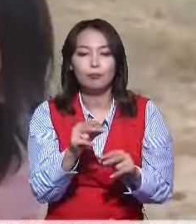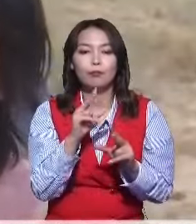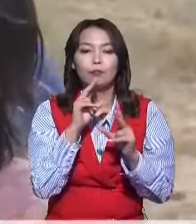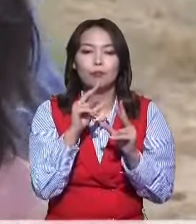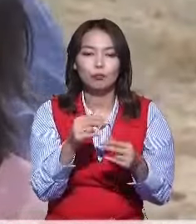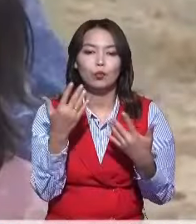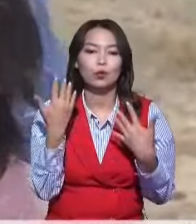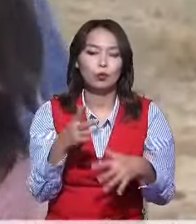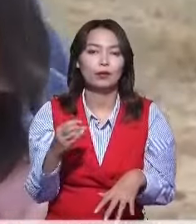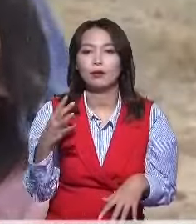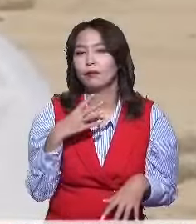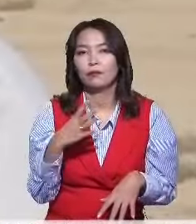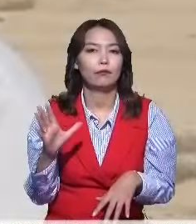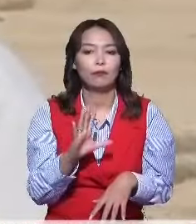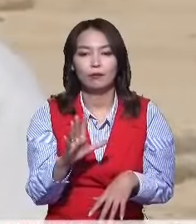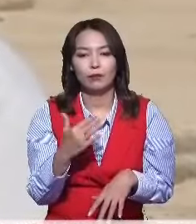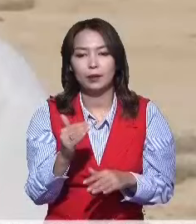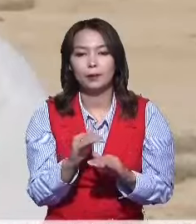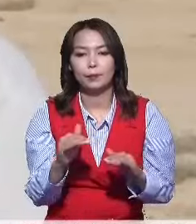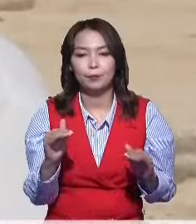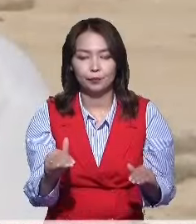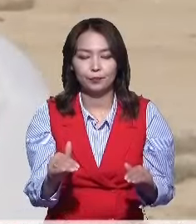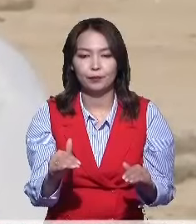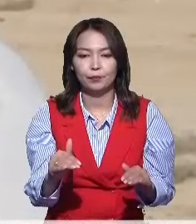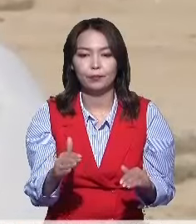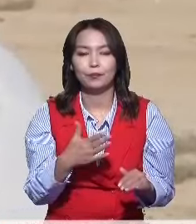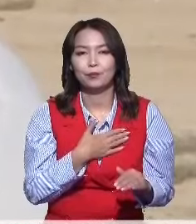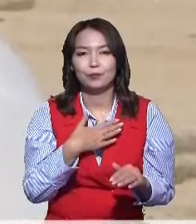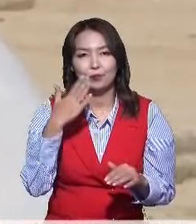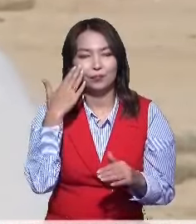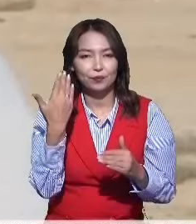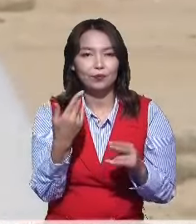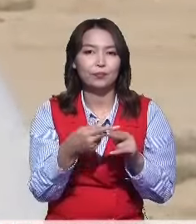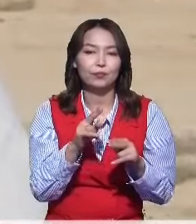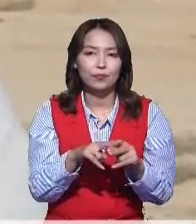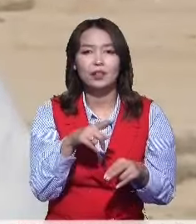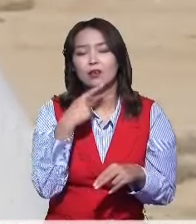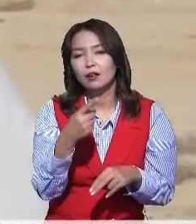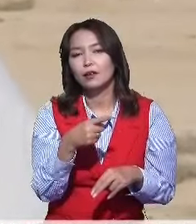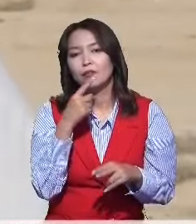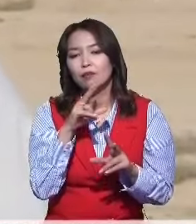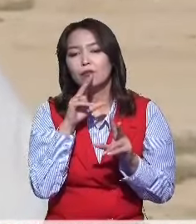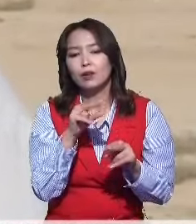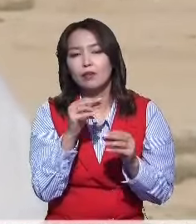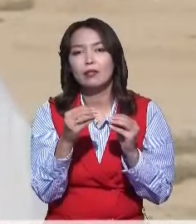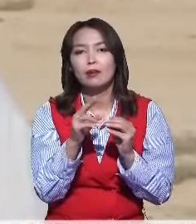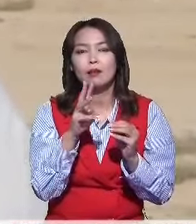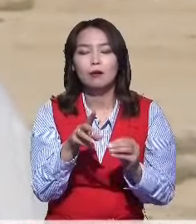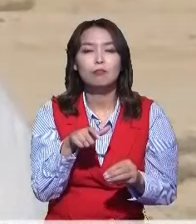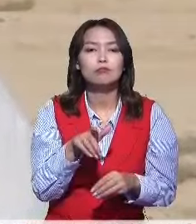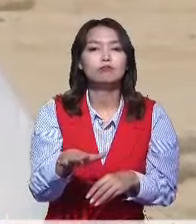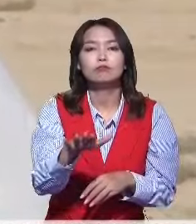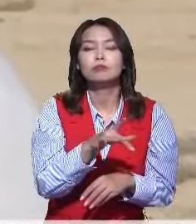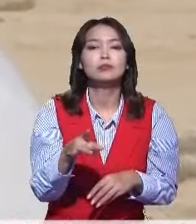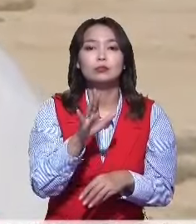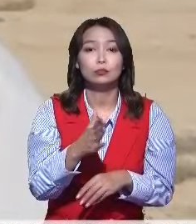не сдерживаются, жалуются люди. Наши чиновники хорошо только говорят. Обещали 10 километров проложить в районе. 3 из